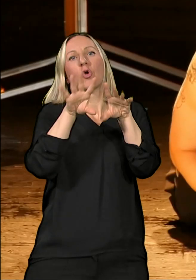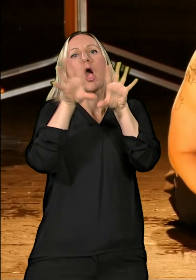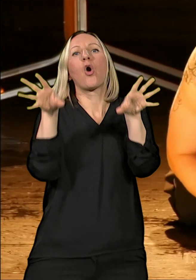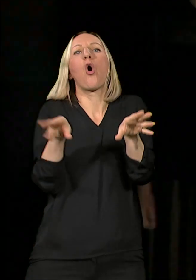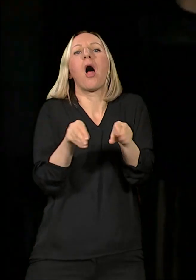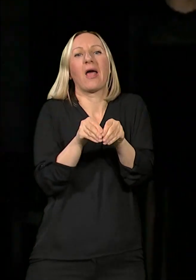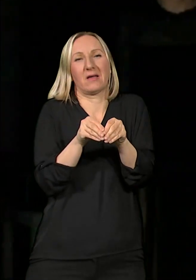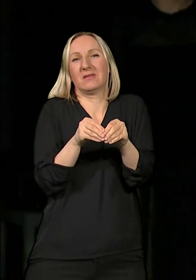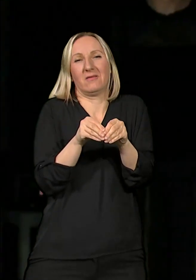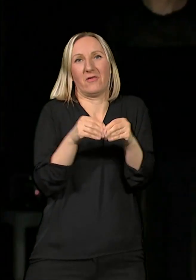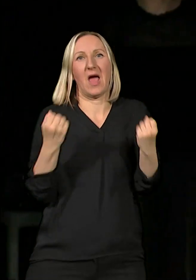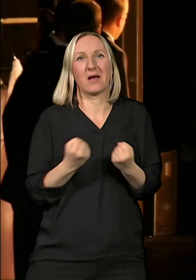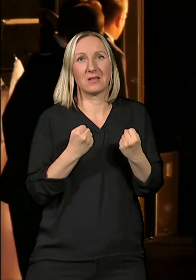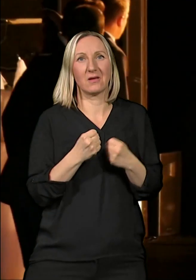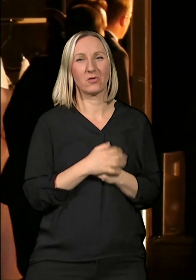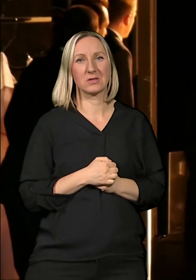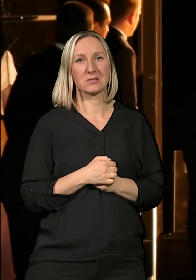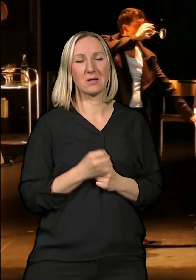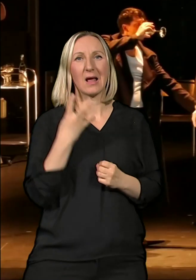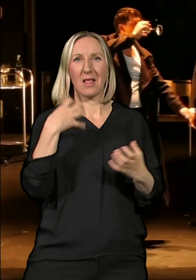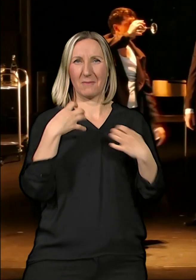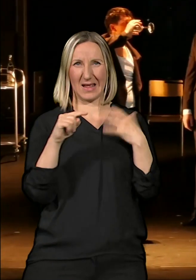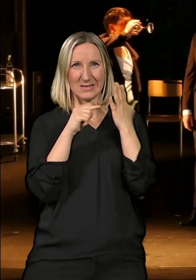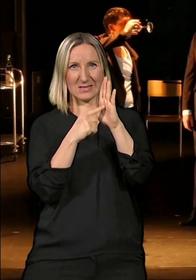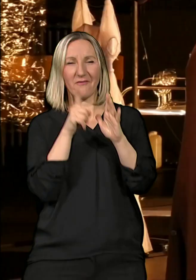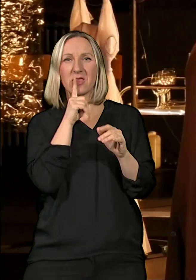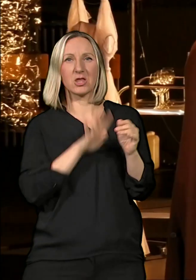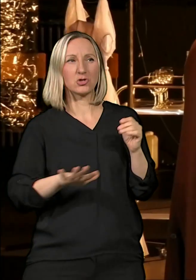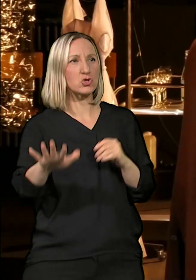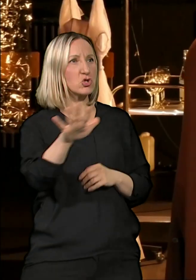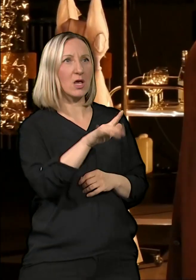Ta tišina, ona je svečana.